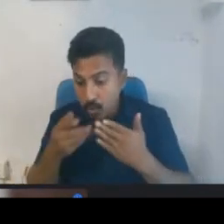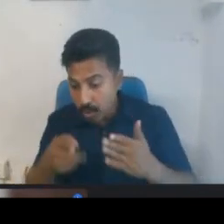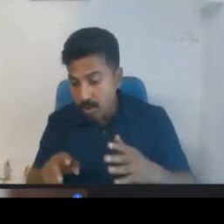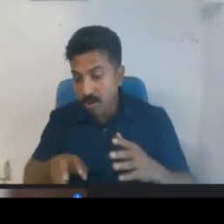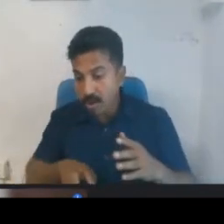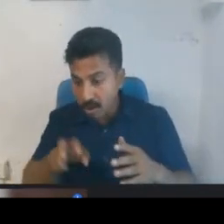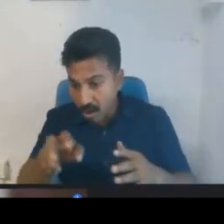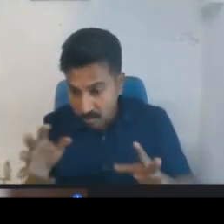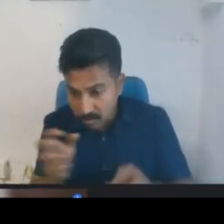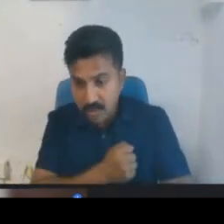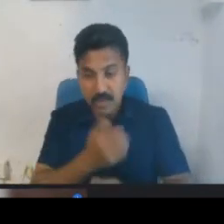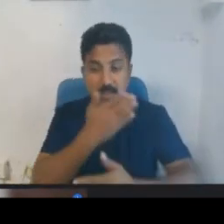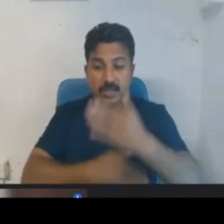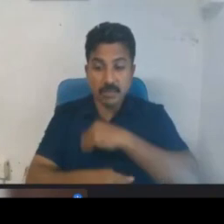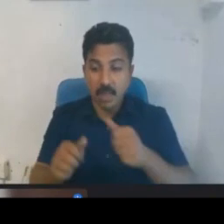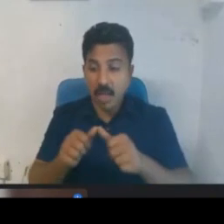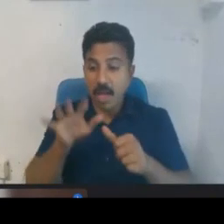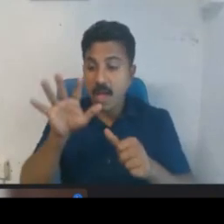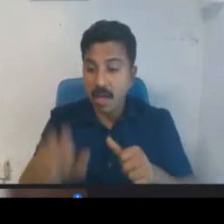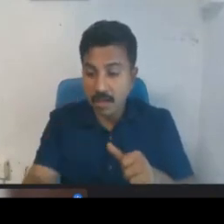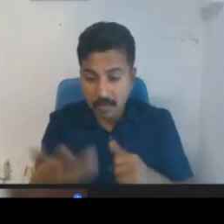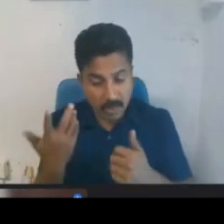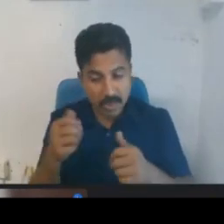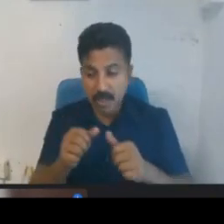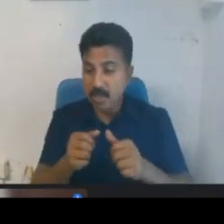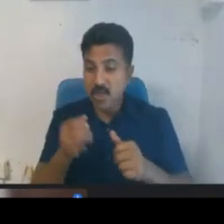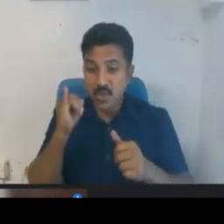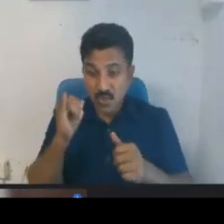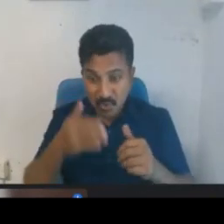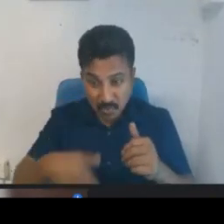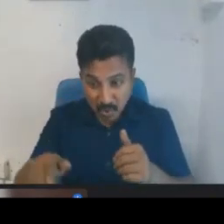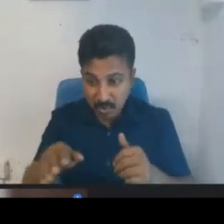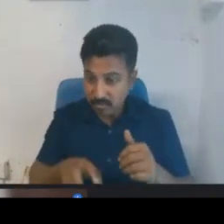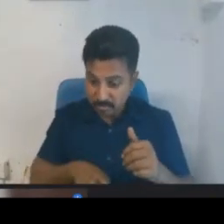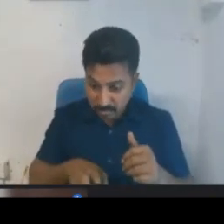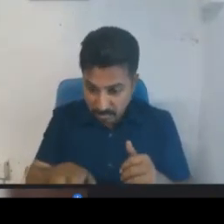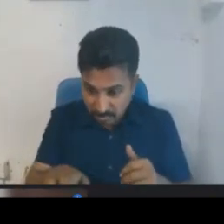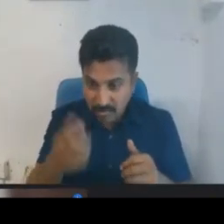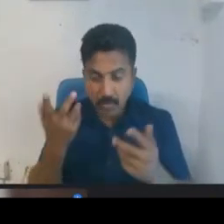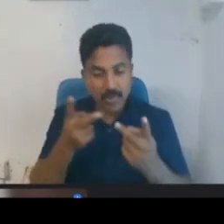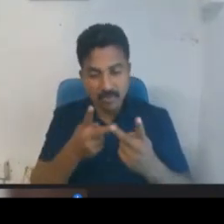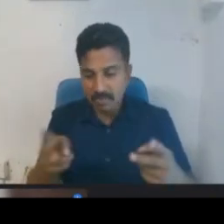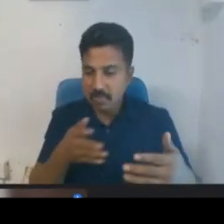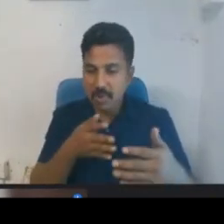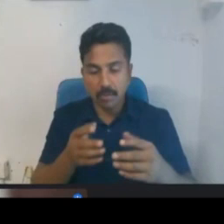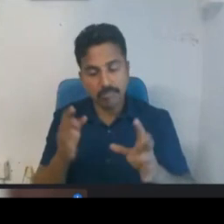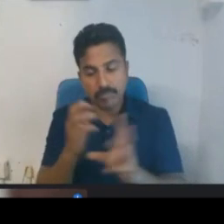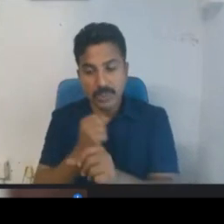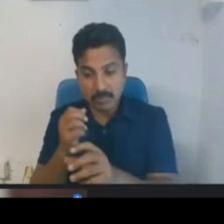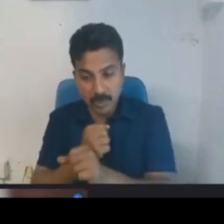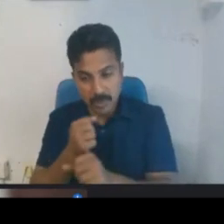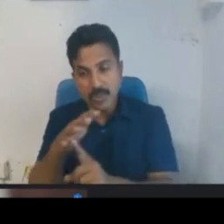അല്ലെങ്കിൽ എന്താ ഡിസബിലിറ്റി ഫ്രണ്ട്ലി ടോയ്ലറ്റോ അല്ലെങ്കിൽ കുട്ടികൾക്ക് നടപ്പാതയോ ഒന്നുമില്ലാത്ത